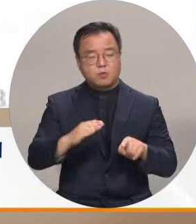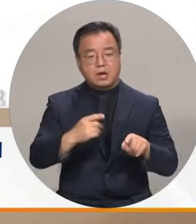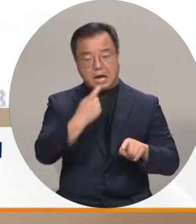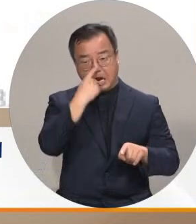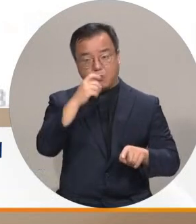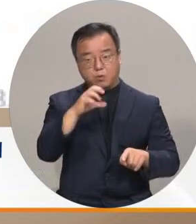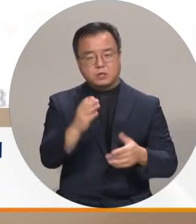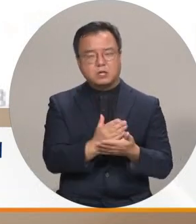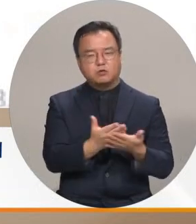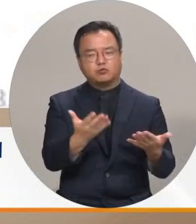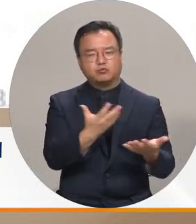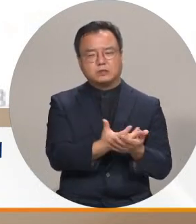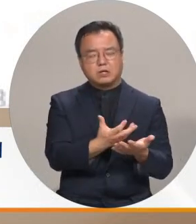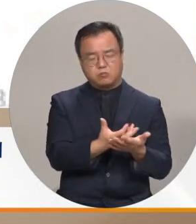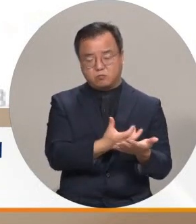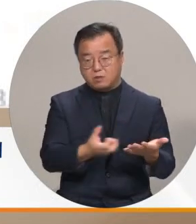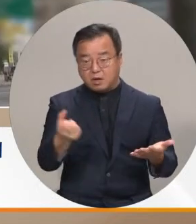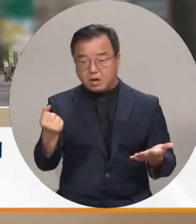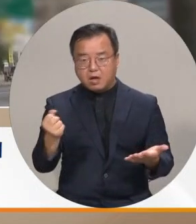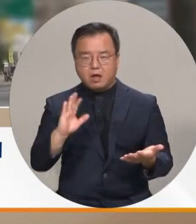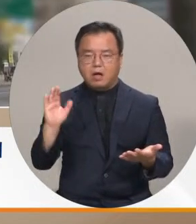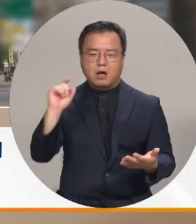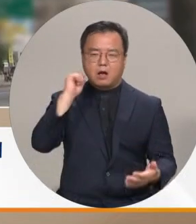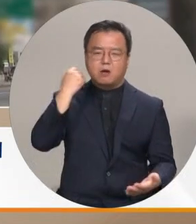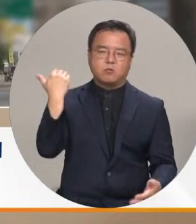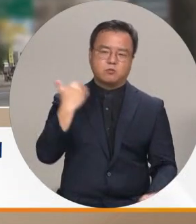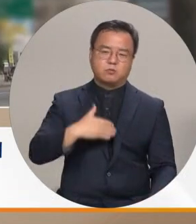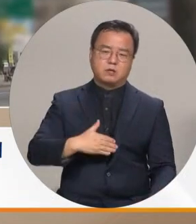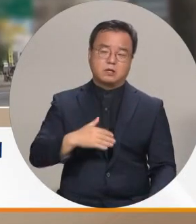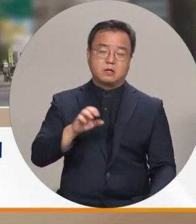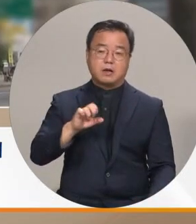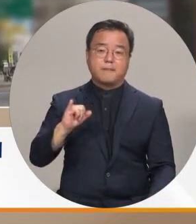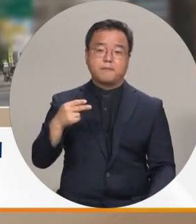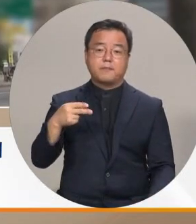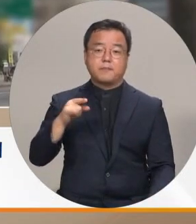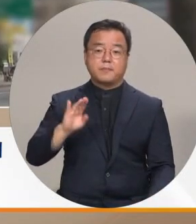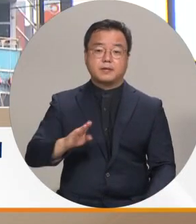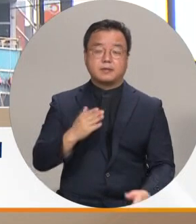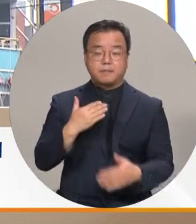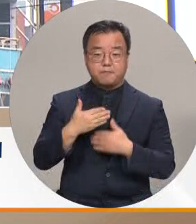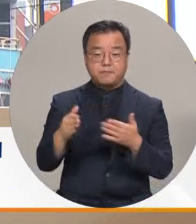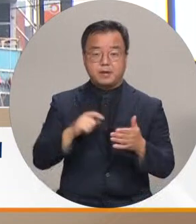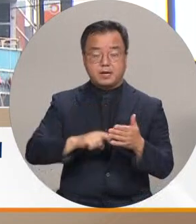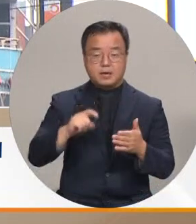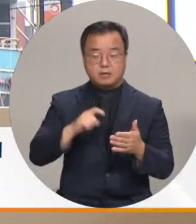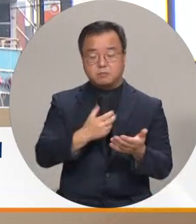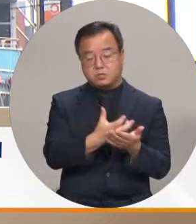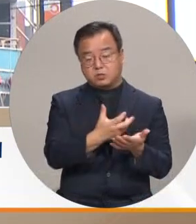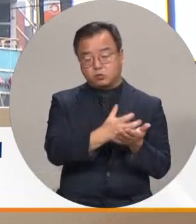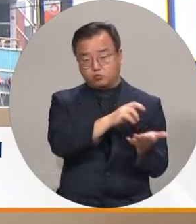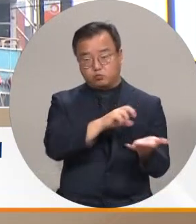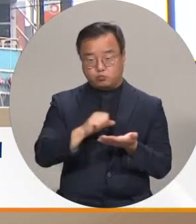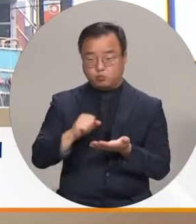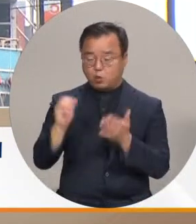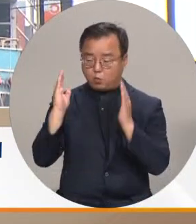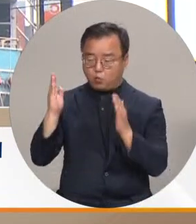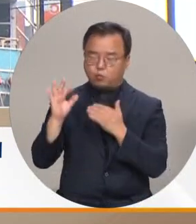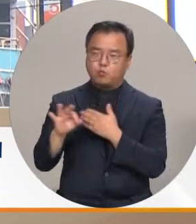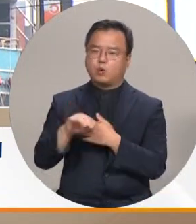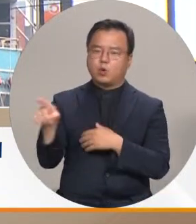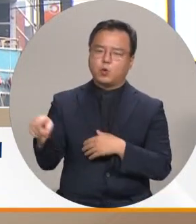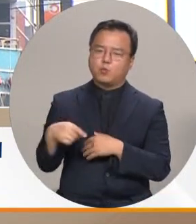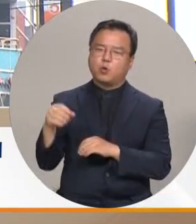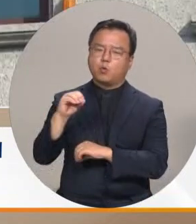사실상 불가능 합니다 그렇다 보니까 피대 방에서 이런 자료들을 무료로 구해서 공부하면 그게 오히려